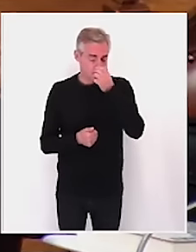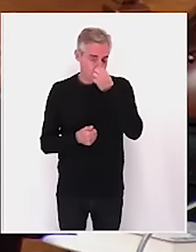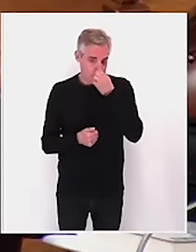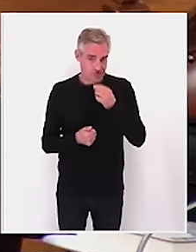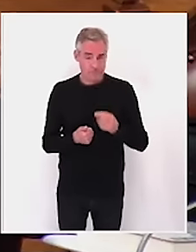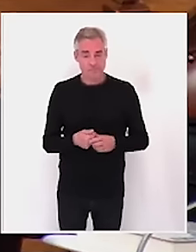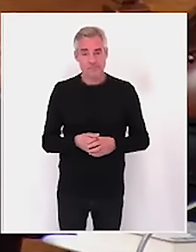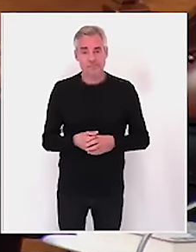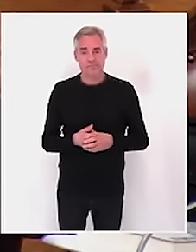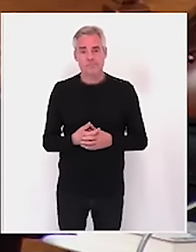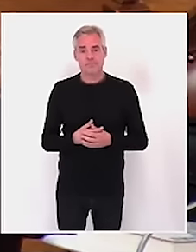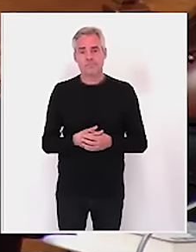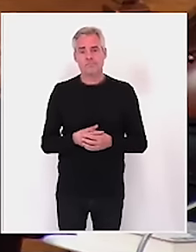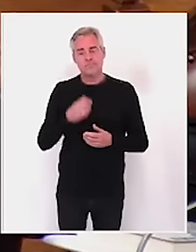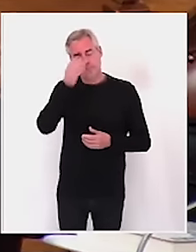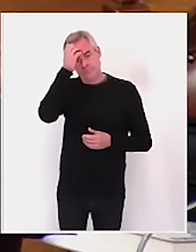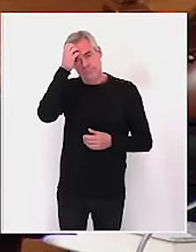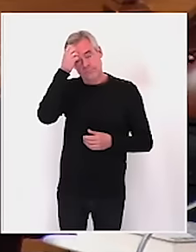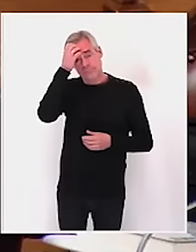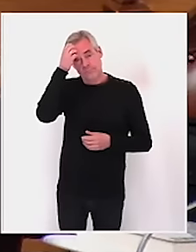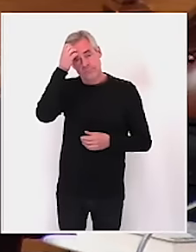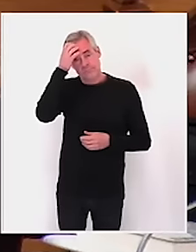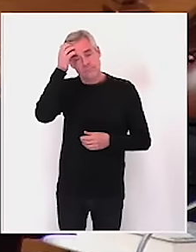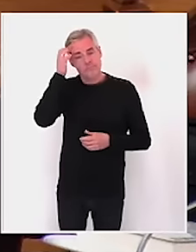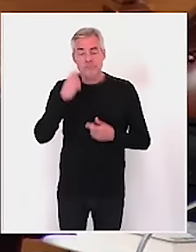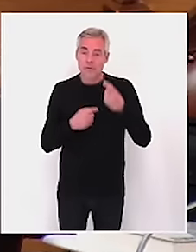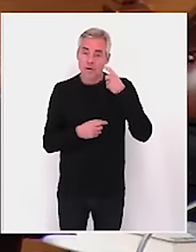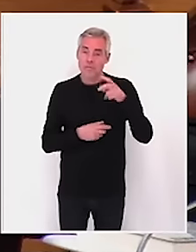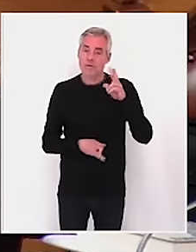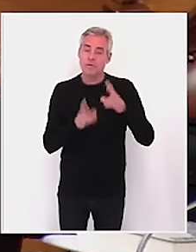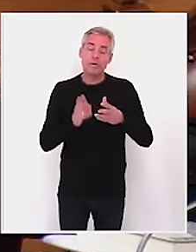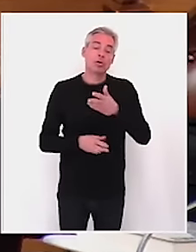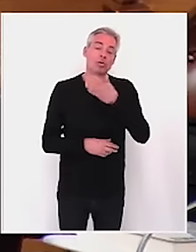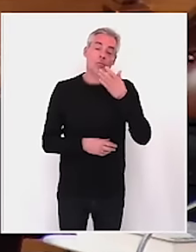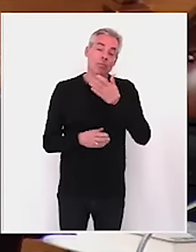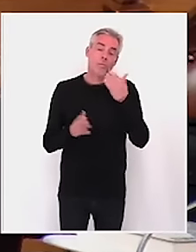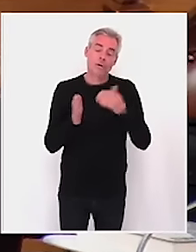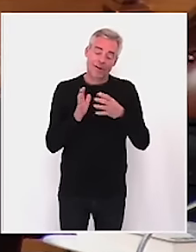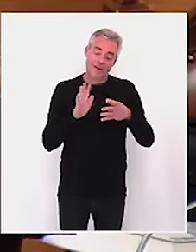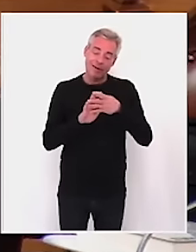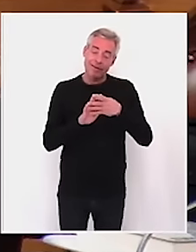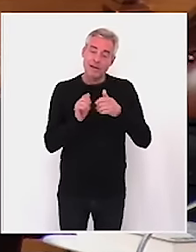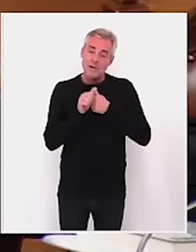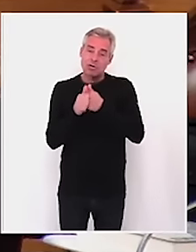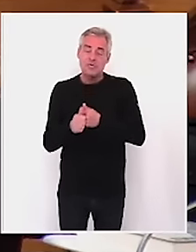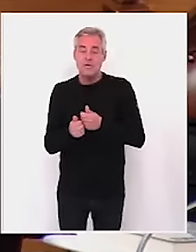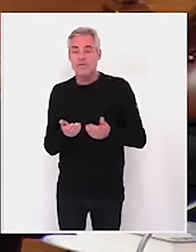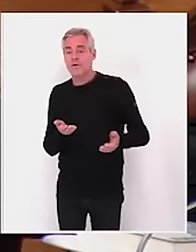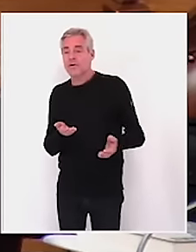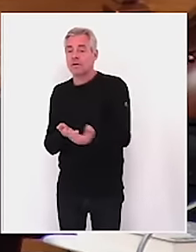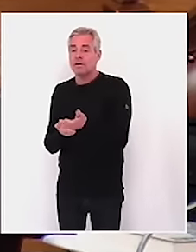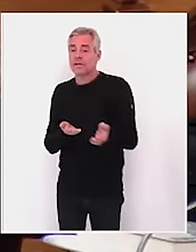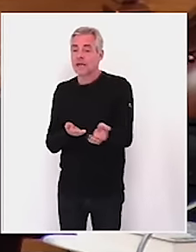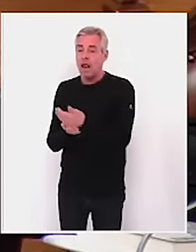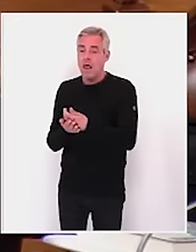puis on revient là sur l'idée qu'on pense qu'il faudrait qu'il y ait d'autres critères qui tiennent compte des revenus des ménages dans les quartiers,